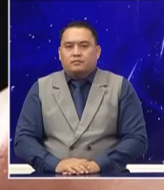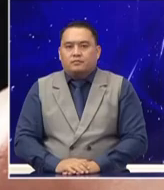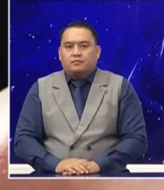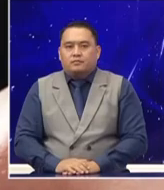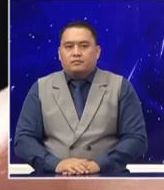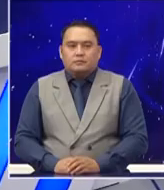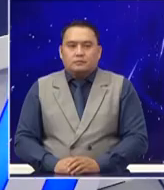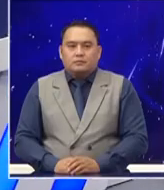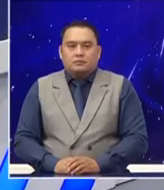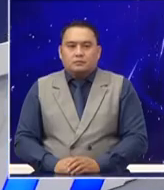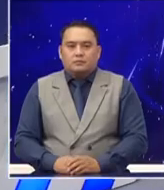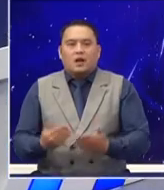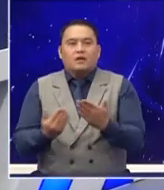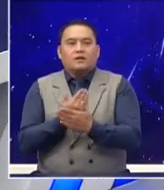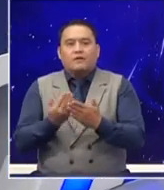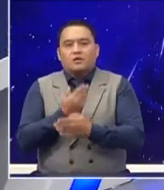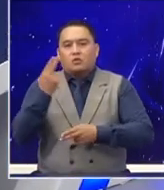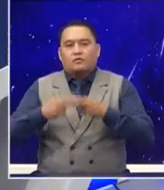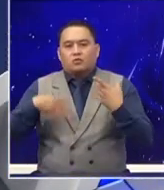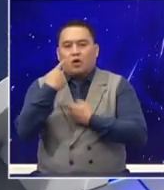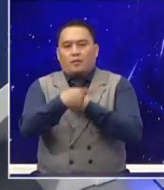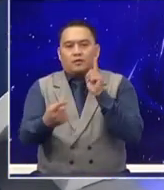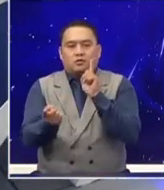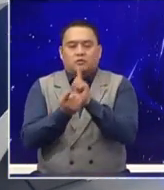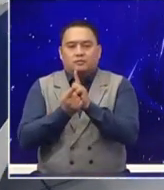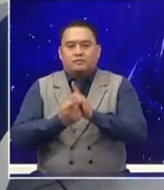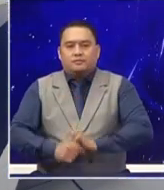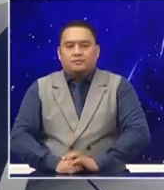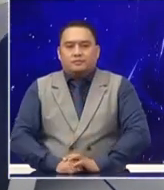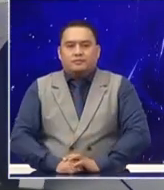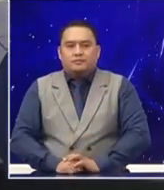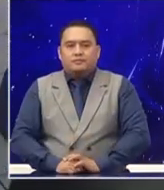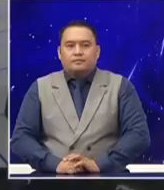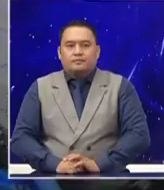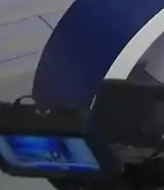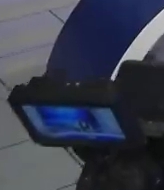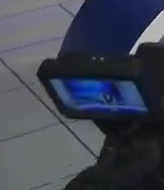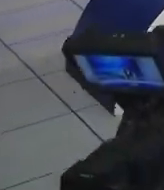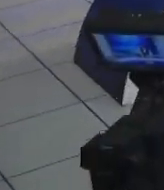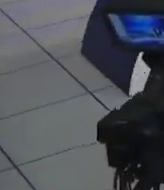Это были все новости к этому часу, а я с вами прощаюсь. До свидания.